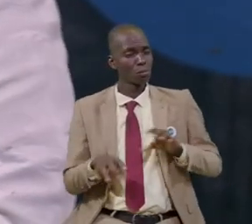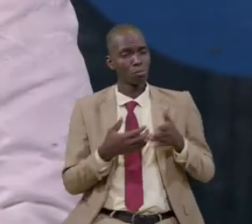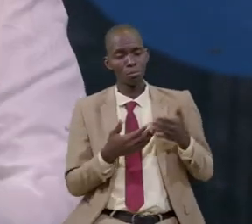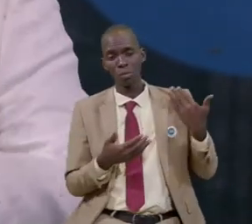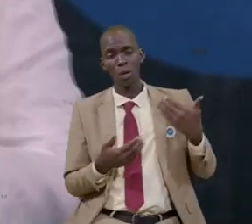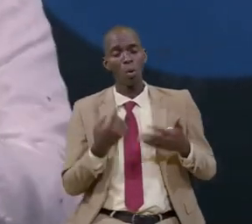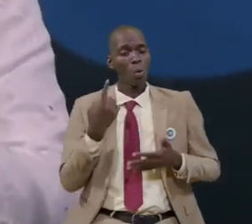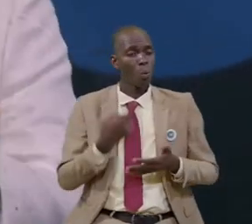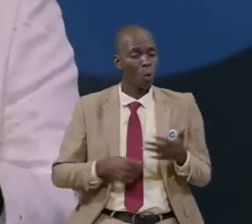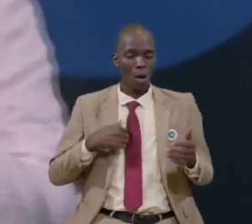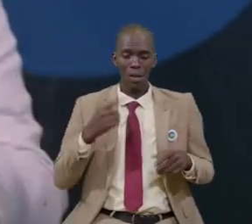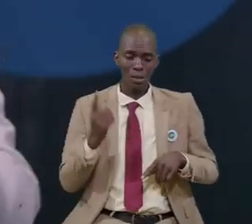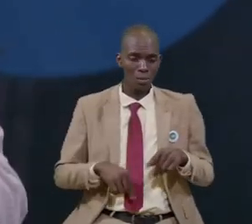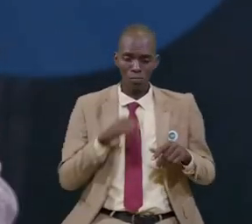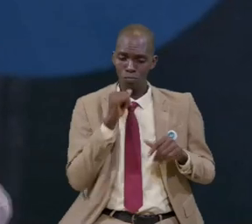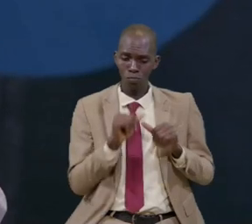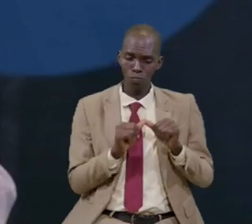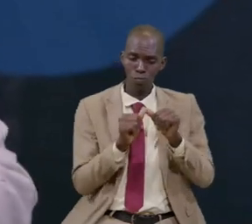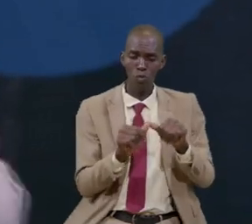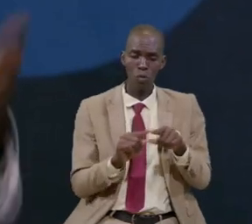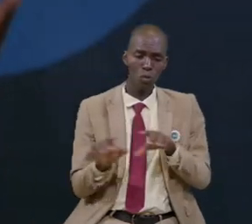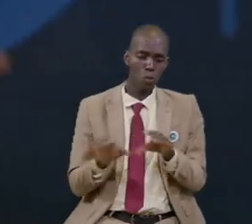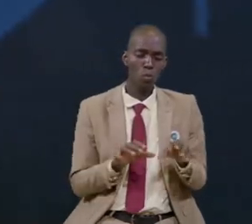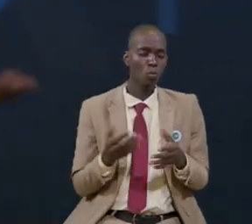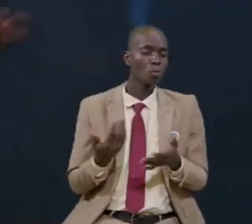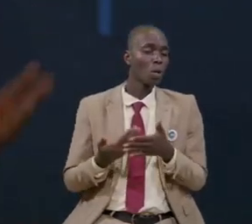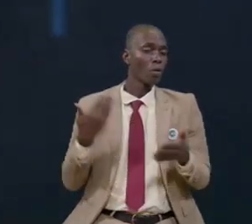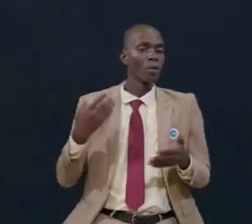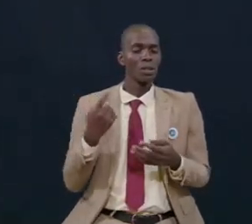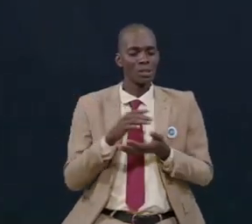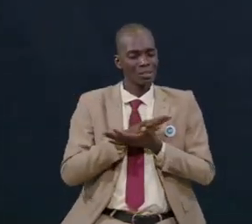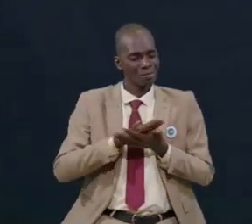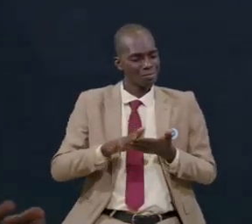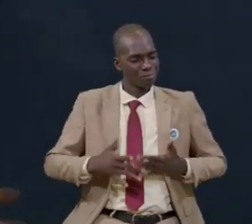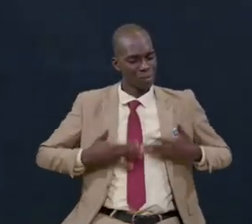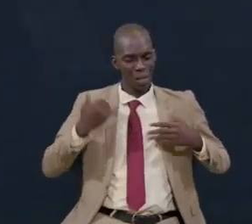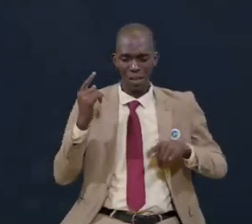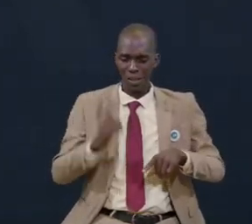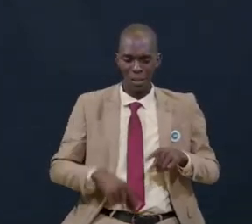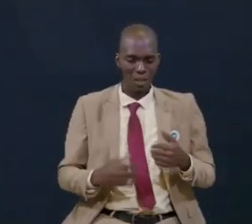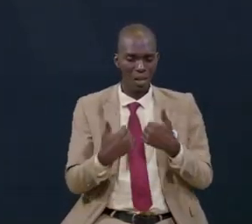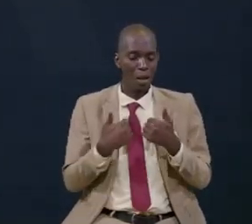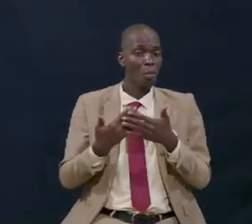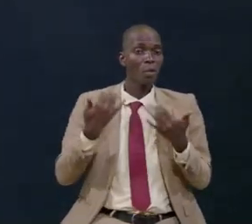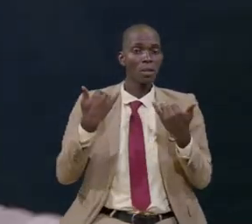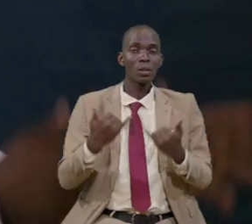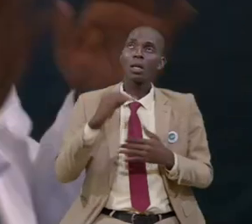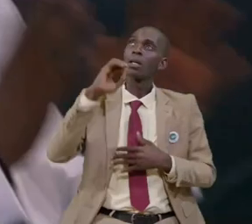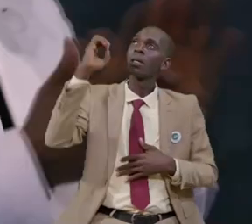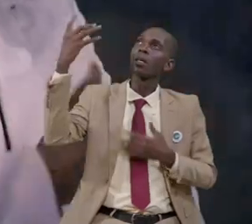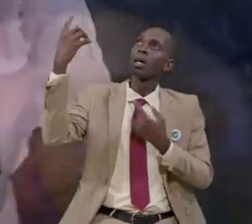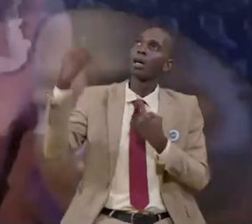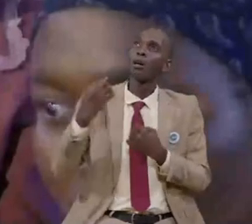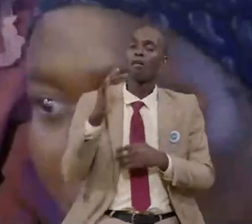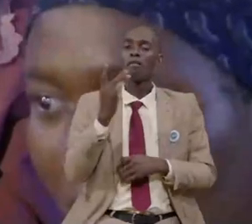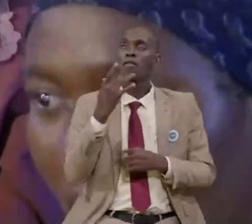pas supporter, et la vie pure que je ne pouvais pas avoir, maintenant la grâce est venue, la faveur est venue.